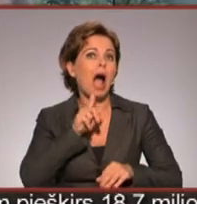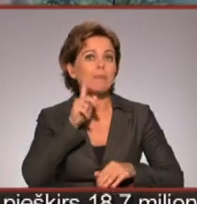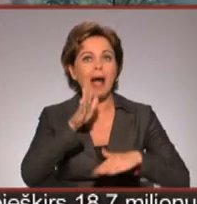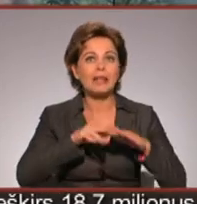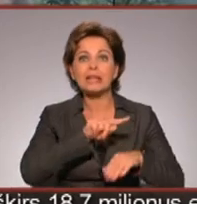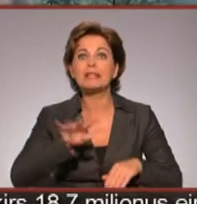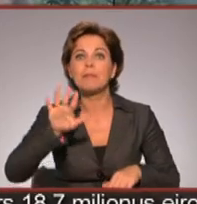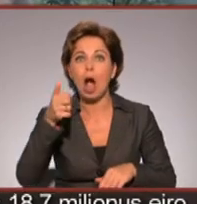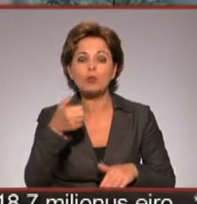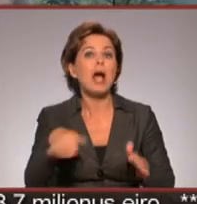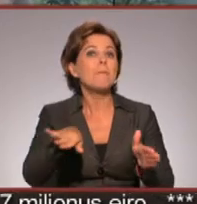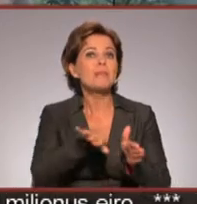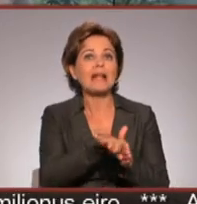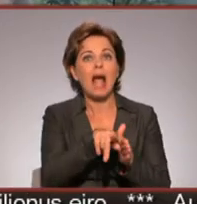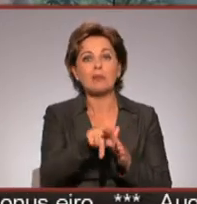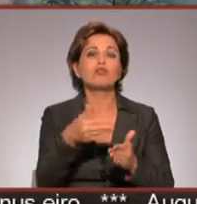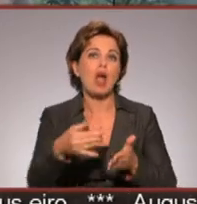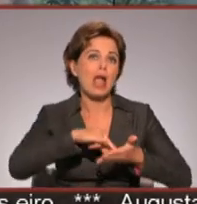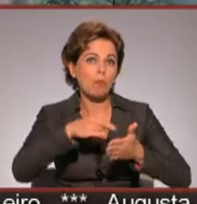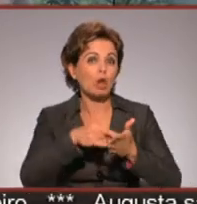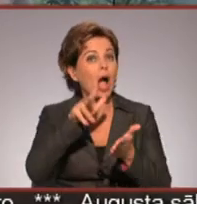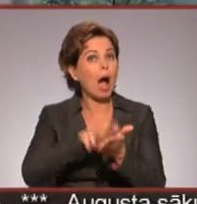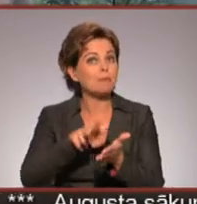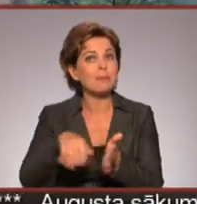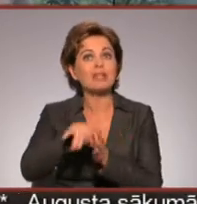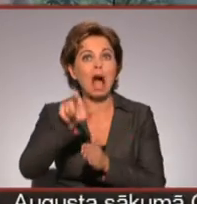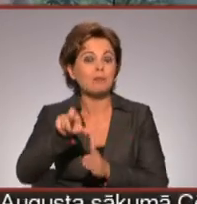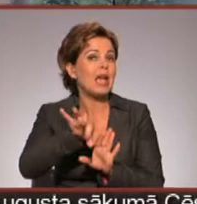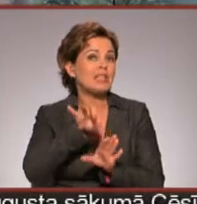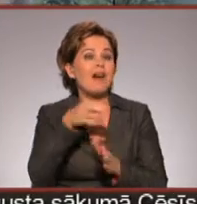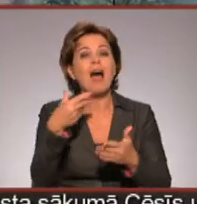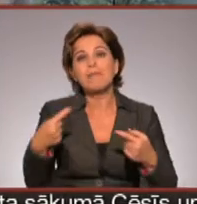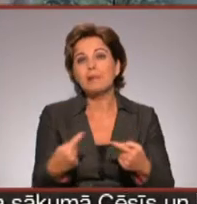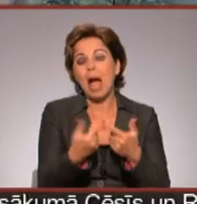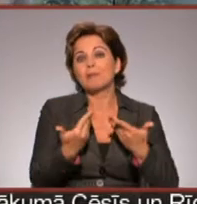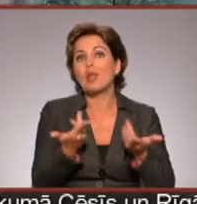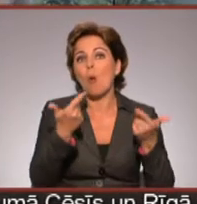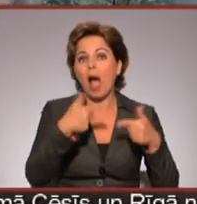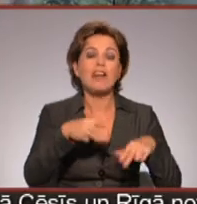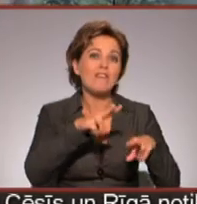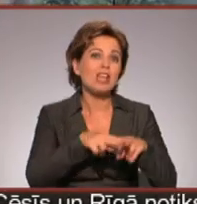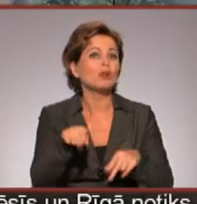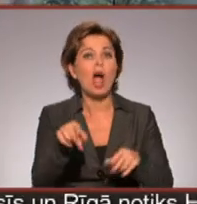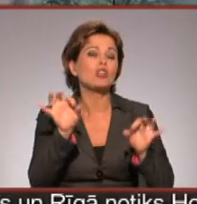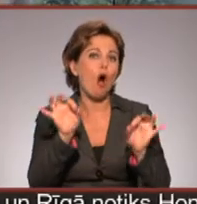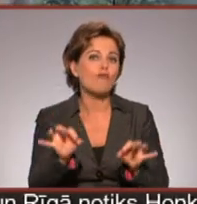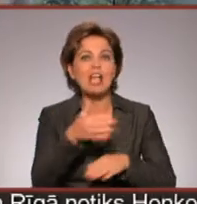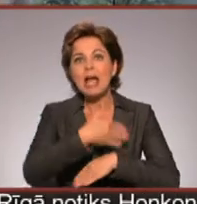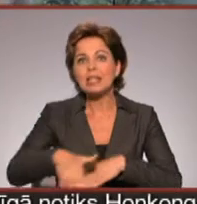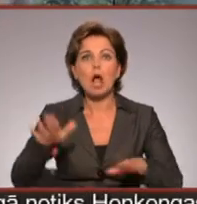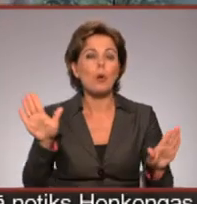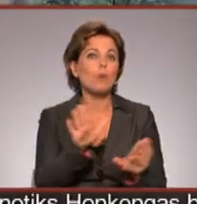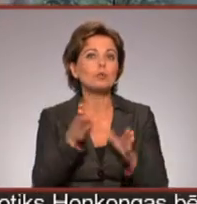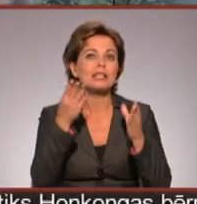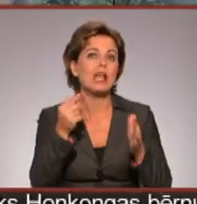pieteikties dalībai šajā projektā. Apstiprinātie dalībnieki varēs izvēlēties sev piemērotāko laiku un vietu kādā no oficiālajiem Ielu mūzikas dienas